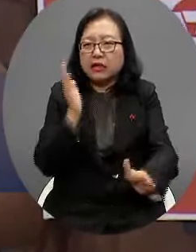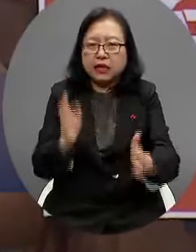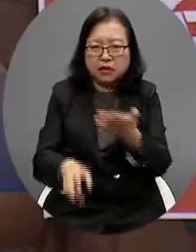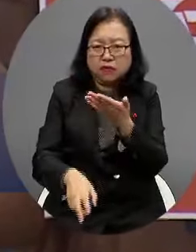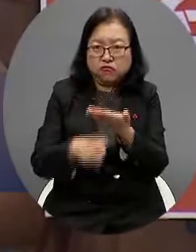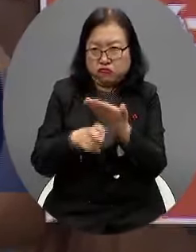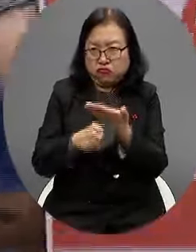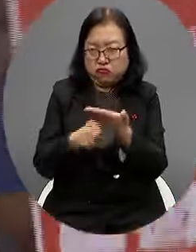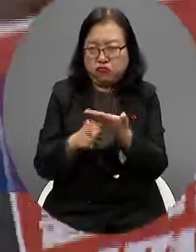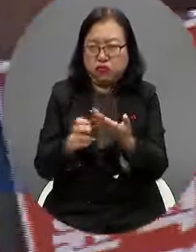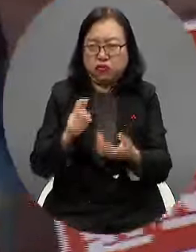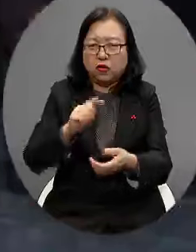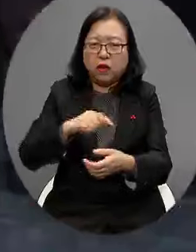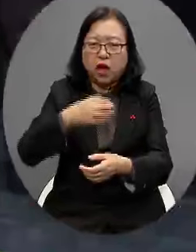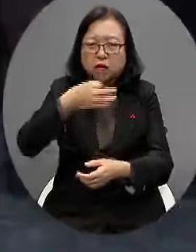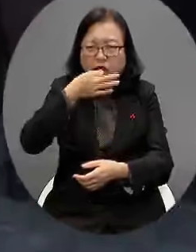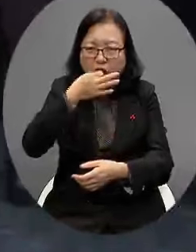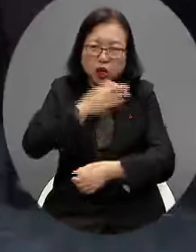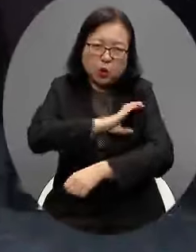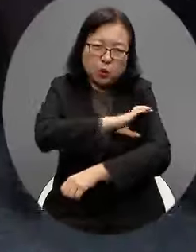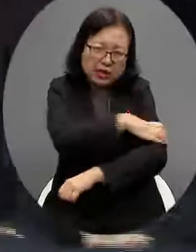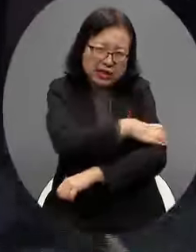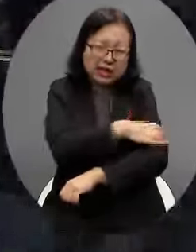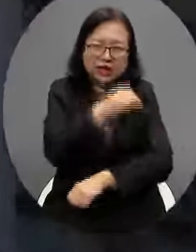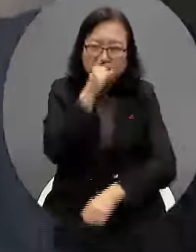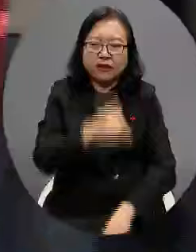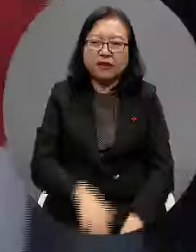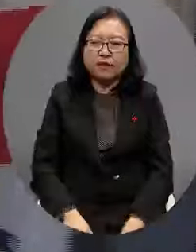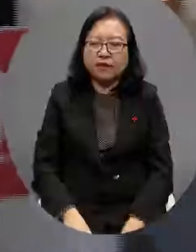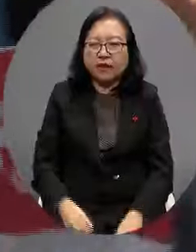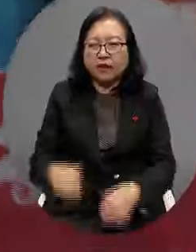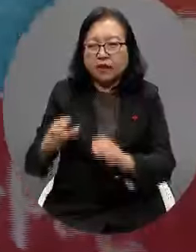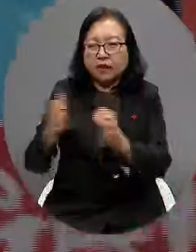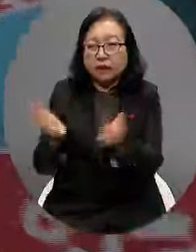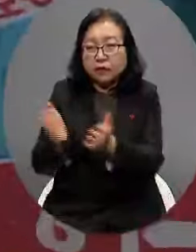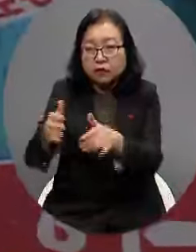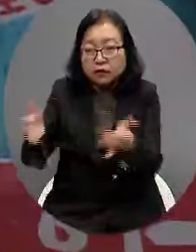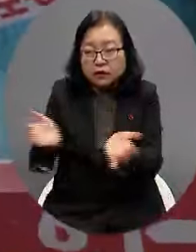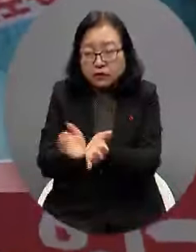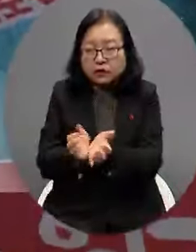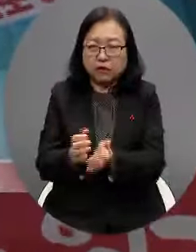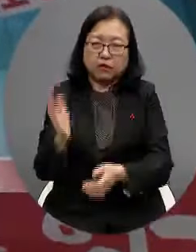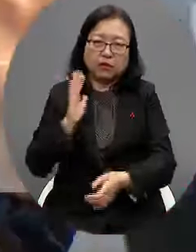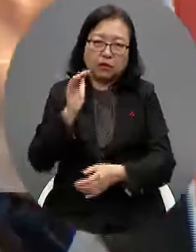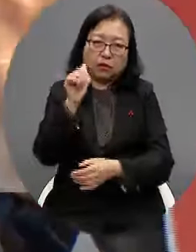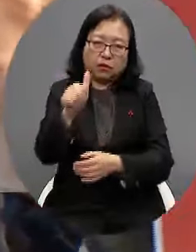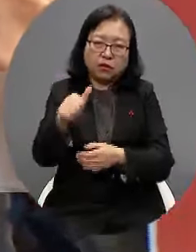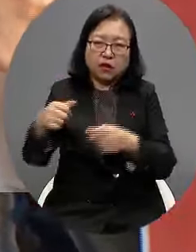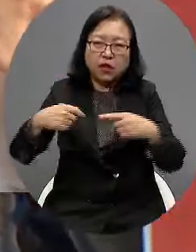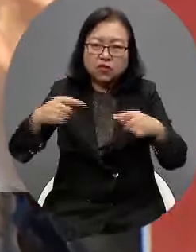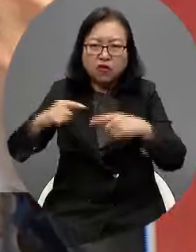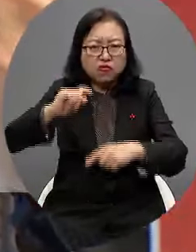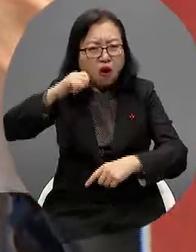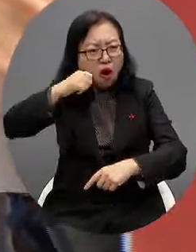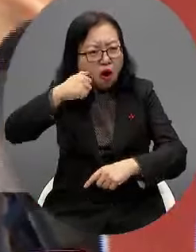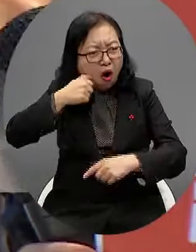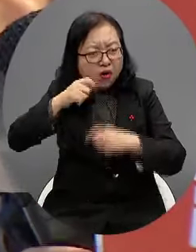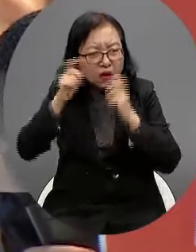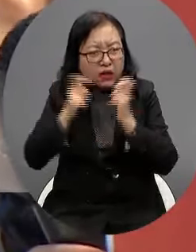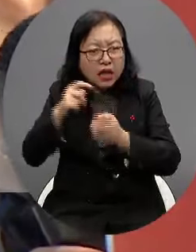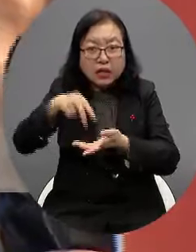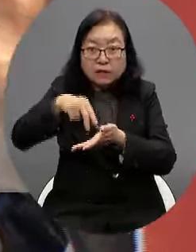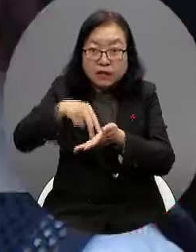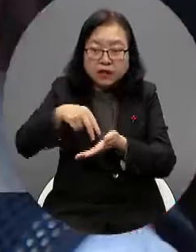자인한 볼이다 노동계도 대통령이 처한 정치적 위기는 노동을 탄압하고 민생을